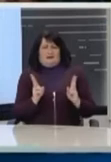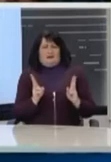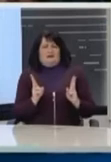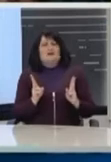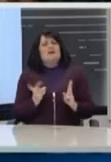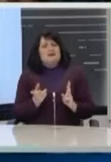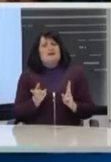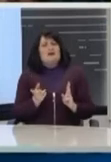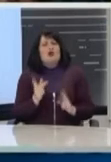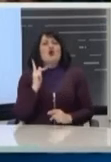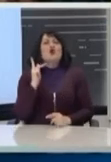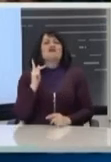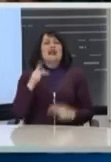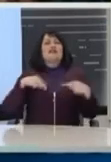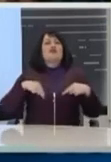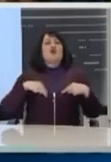τον κύριο Κοντζιά.